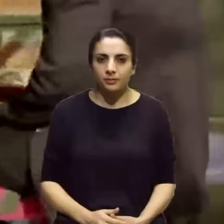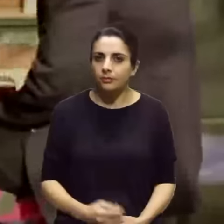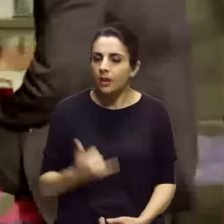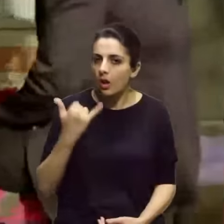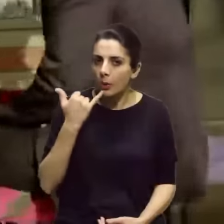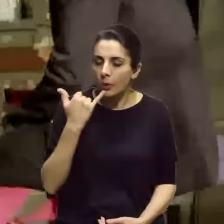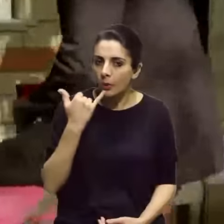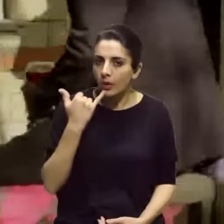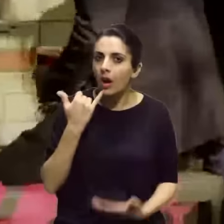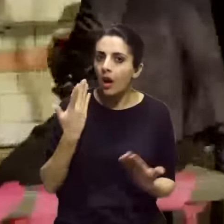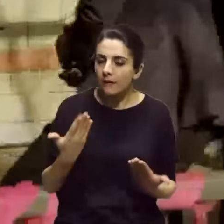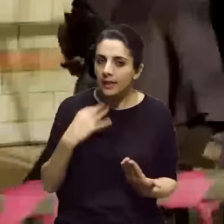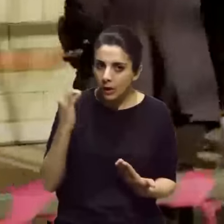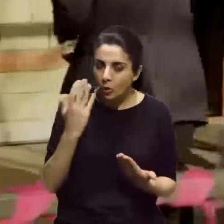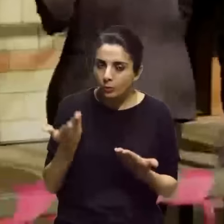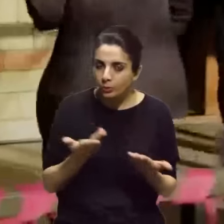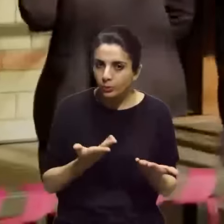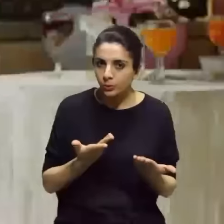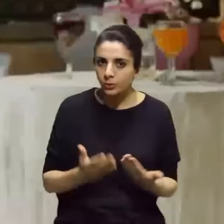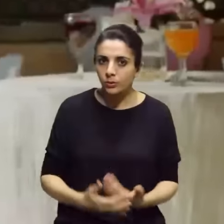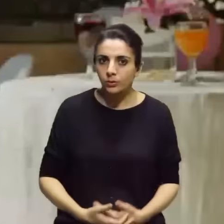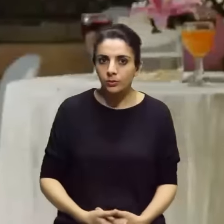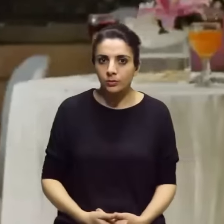Alo. Evet dinliyorum, buyurun.